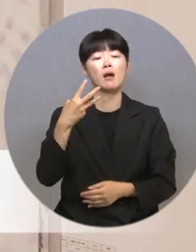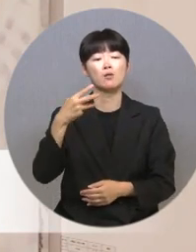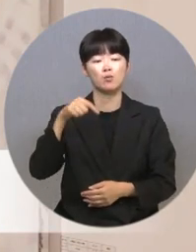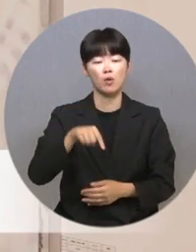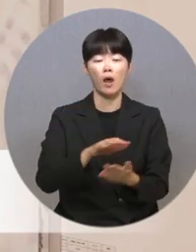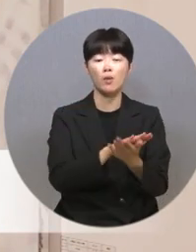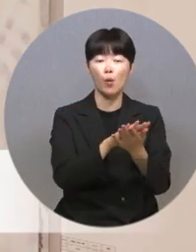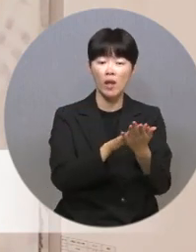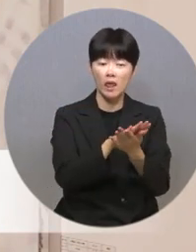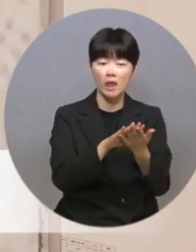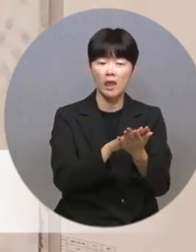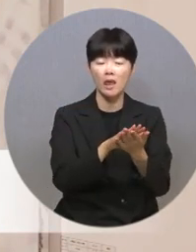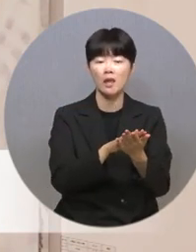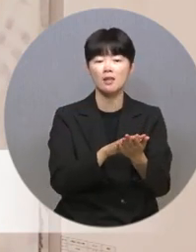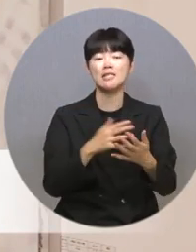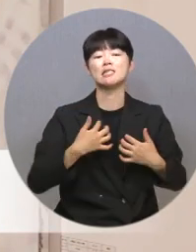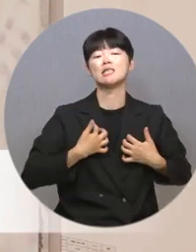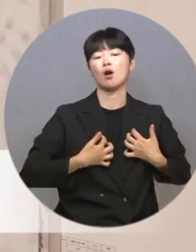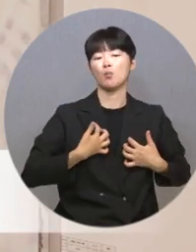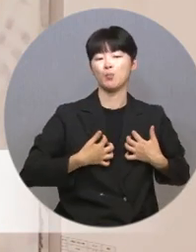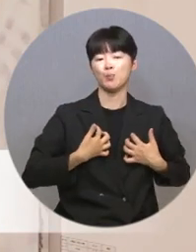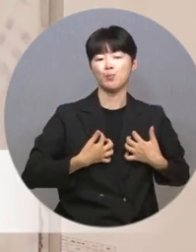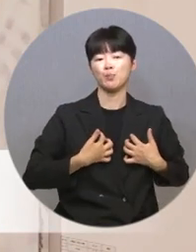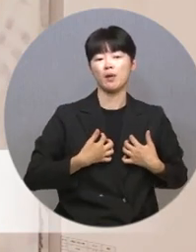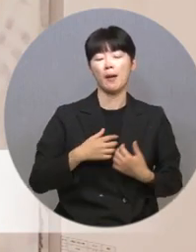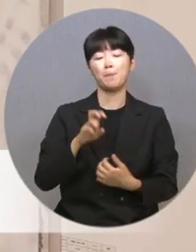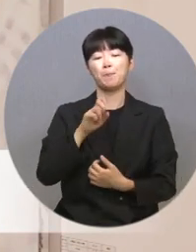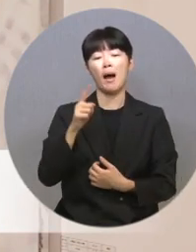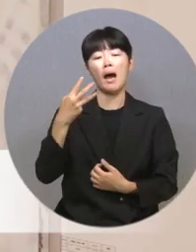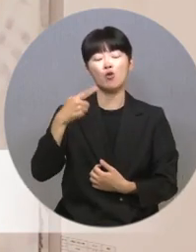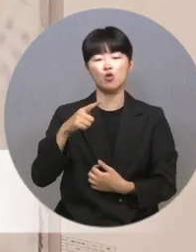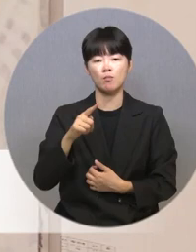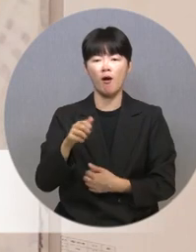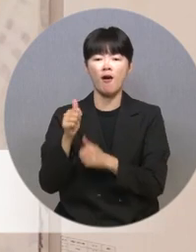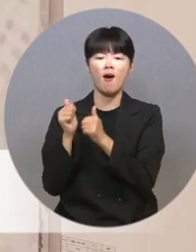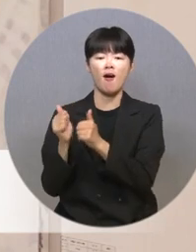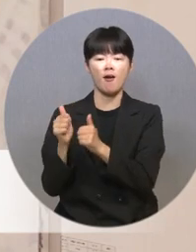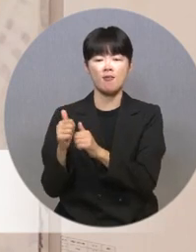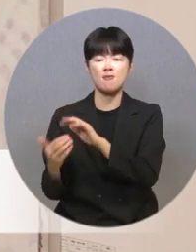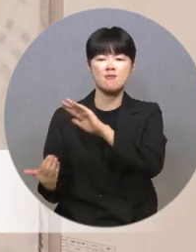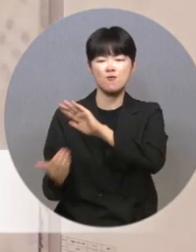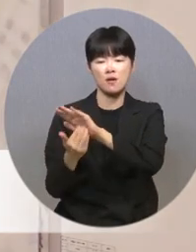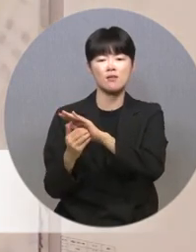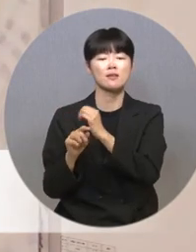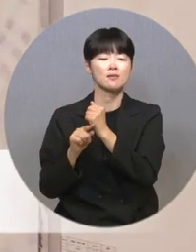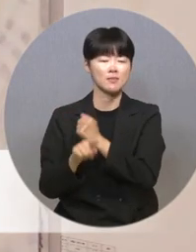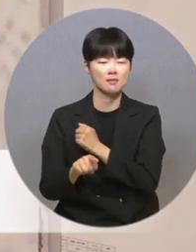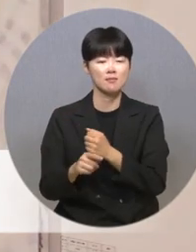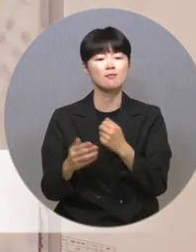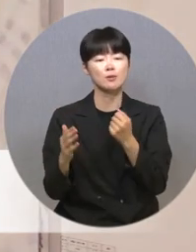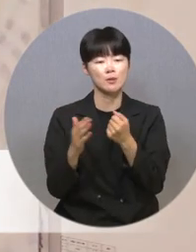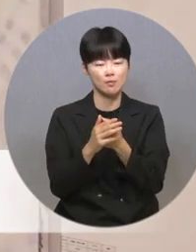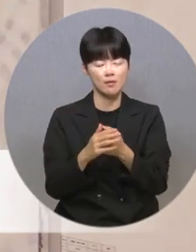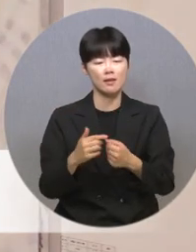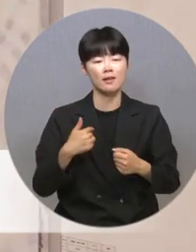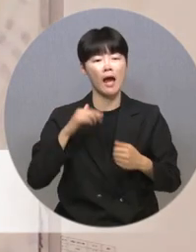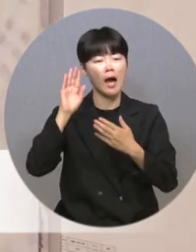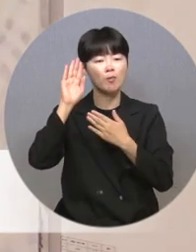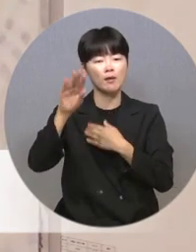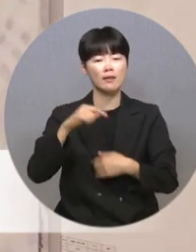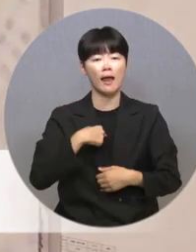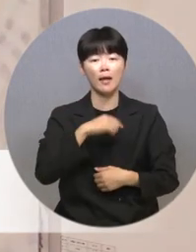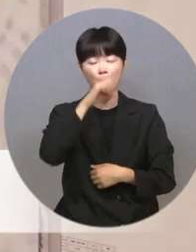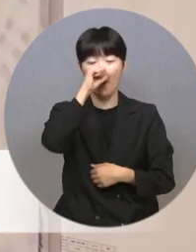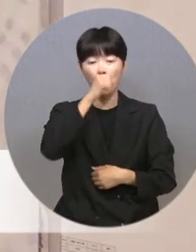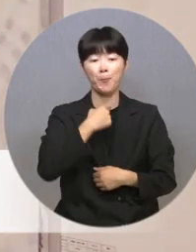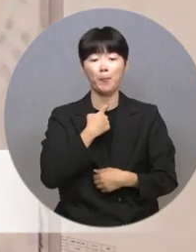놀이는 순우리말로 즐거운이라는 뜻이 있고 마루는 최고라는 뜻이 있습니다. 앞으로 제가 좋아했던